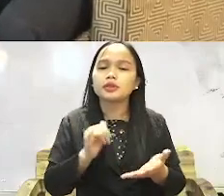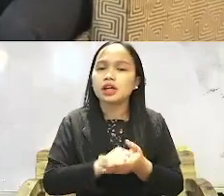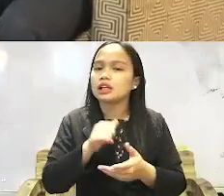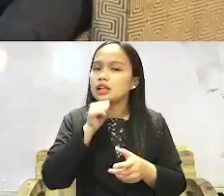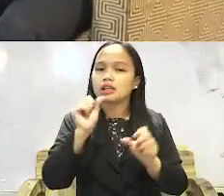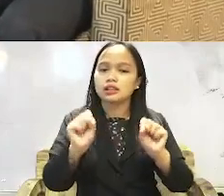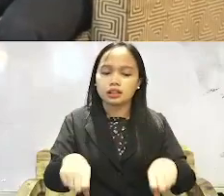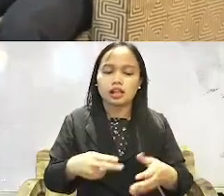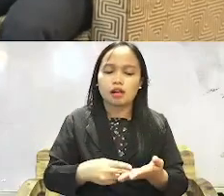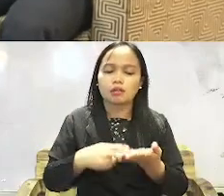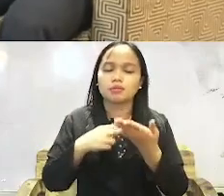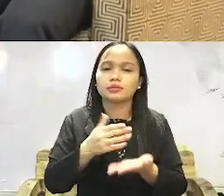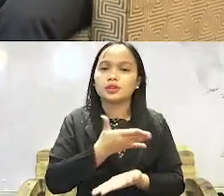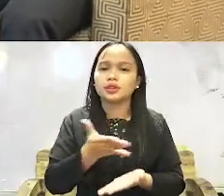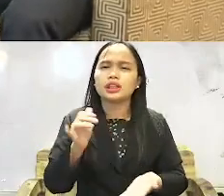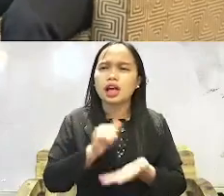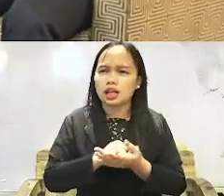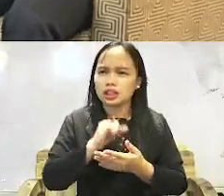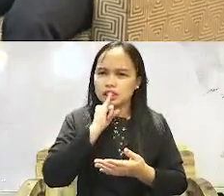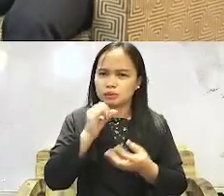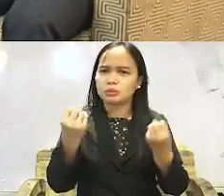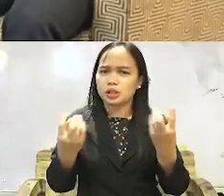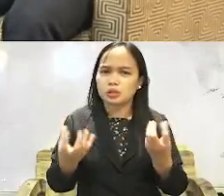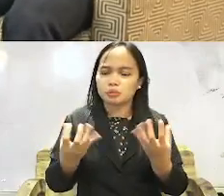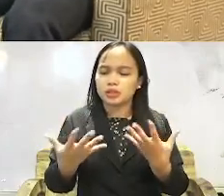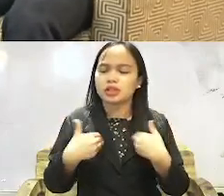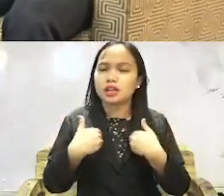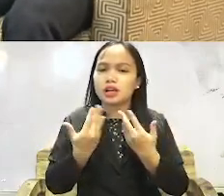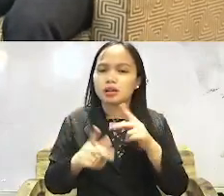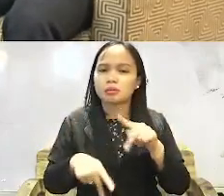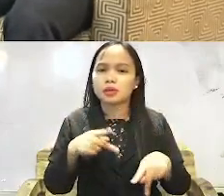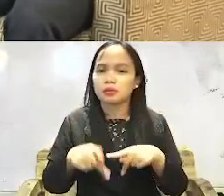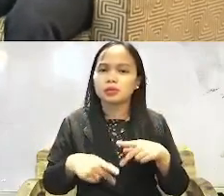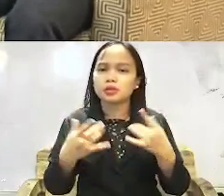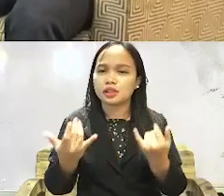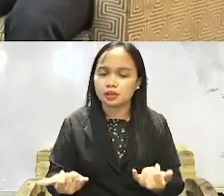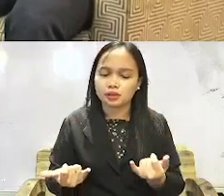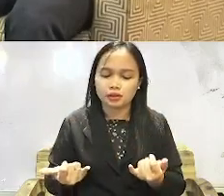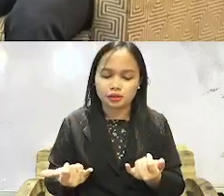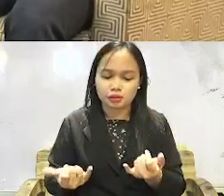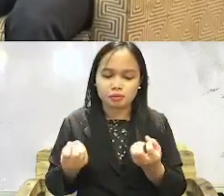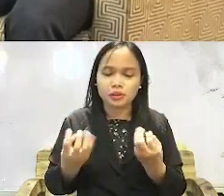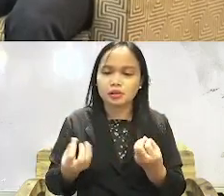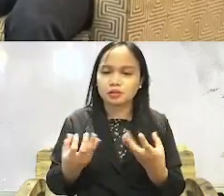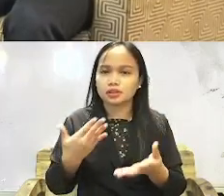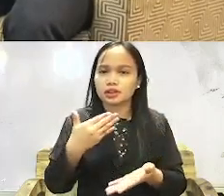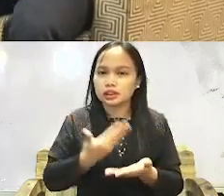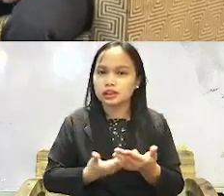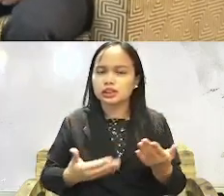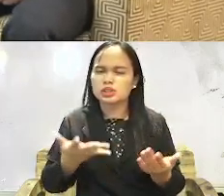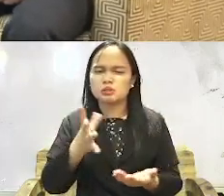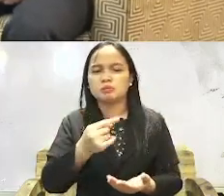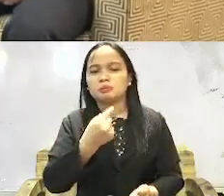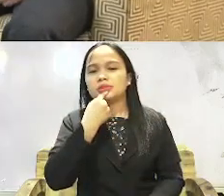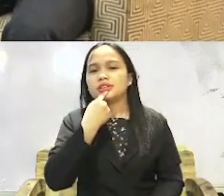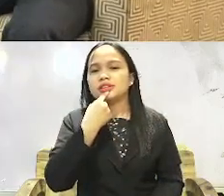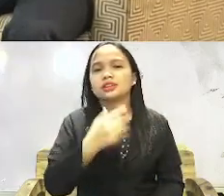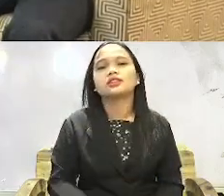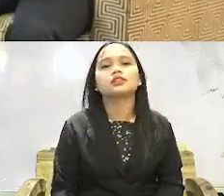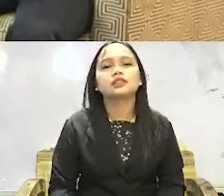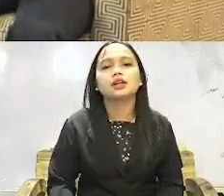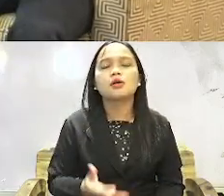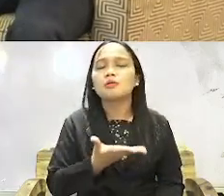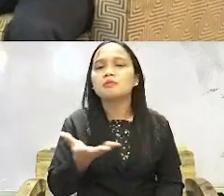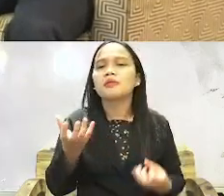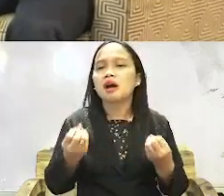sa'yo. Yan ang maraming kabataan ngayon, ang maraming beses na ninyo na namimiss. Na